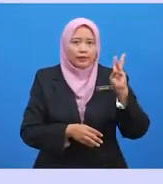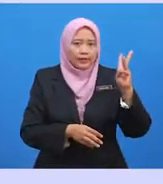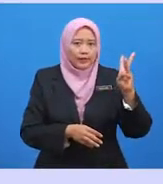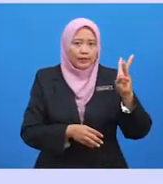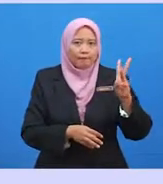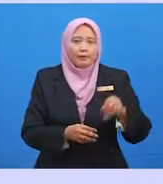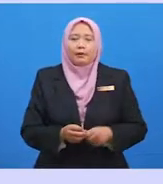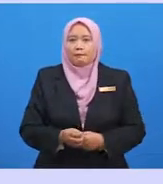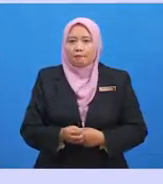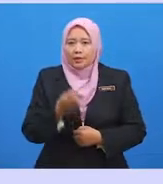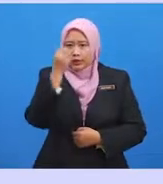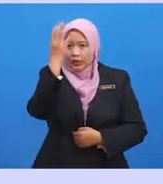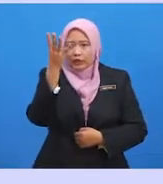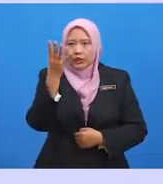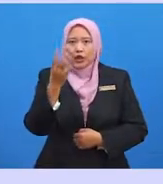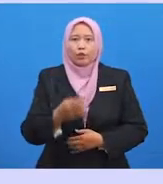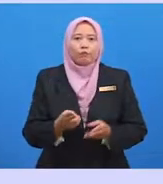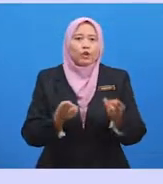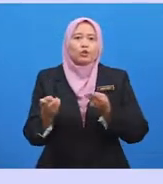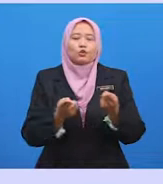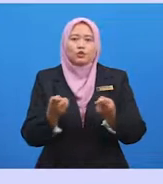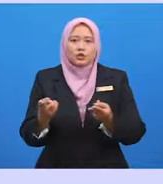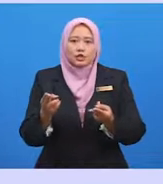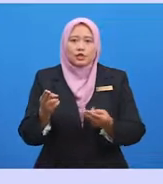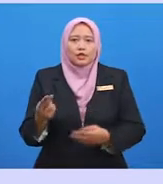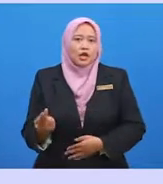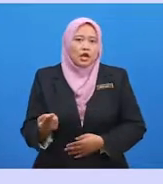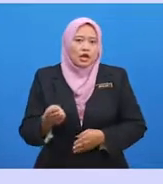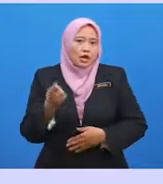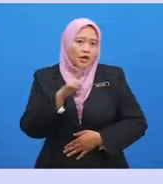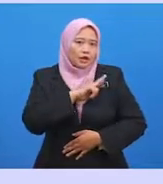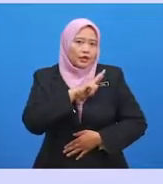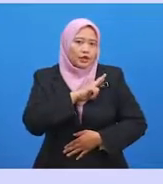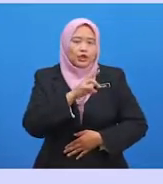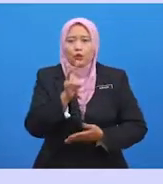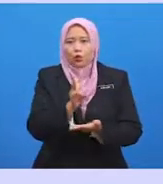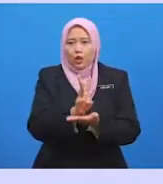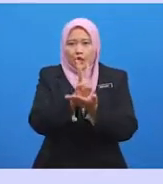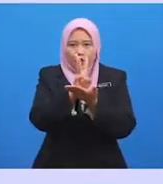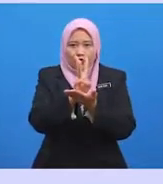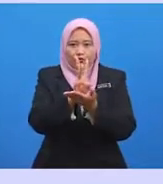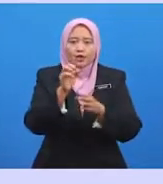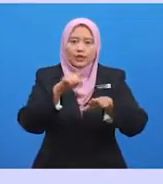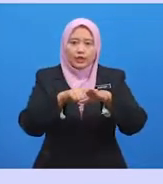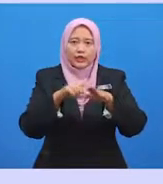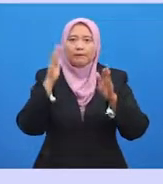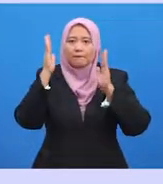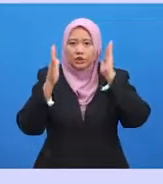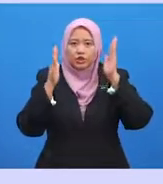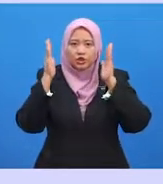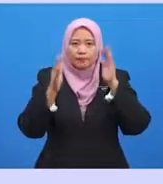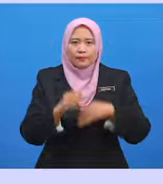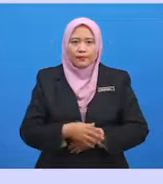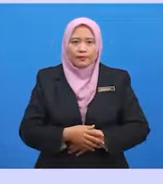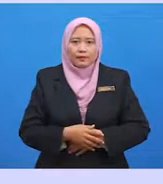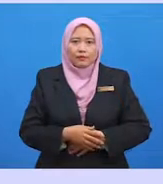wakaf di Malaysia dengan baik 7 membuat banding bezel antara wakaf dengan